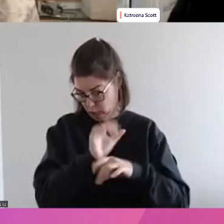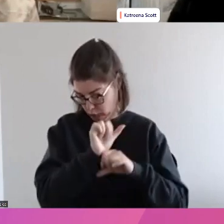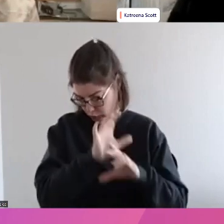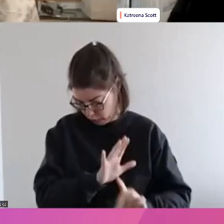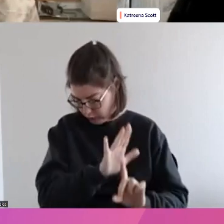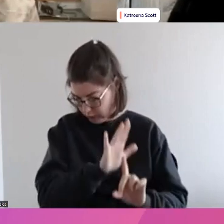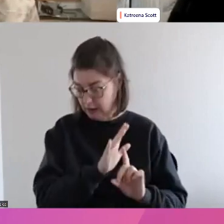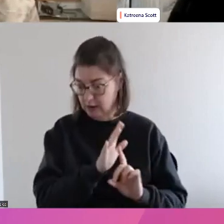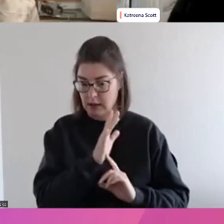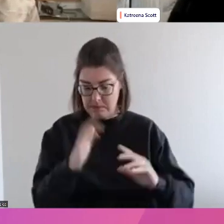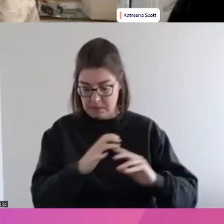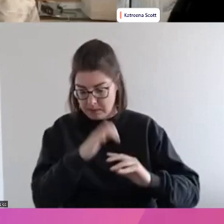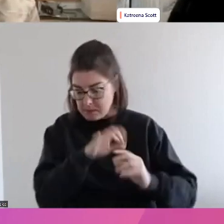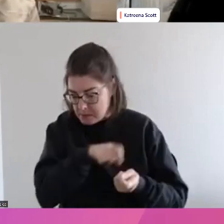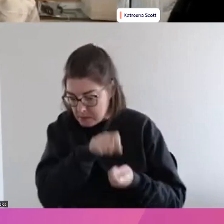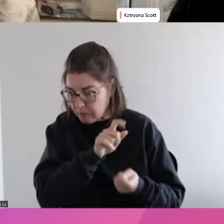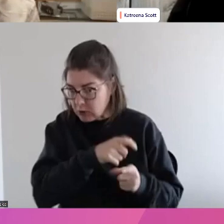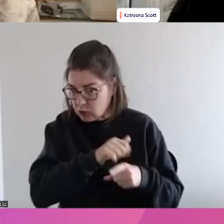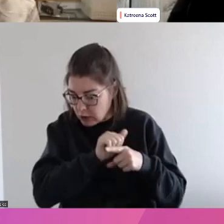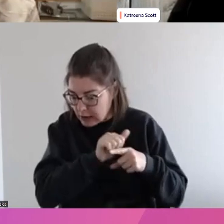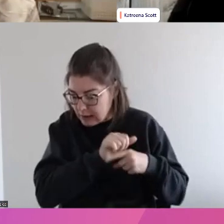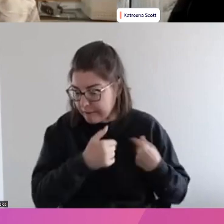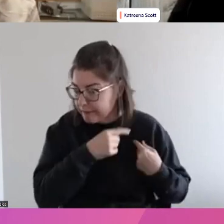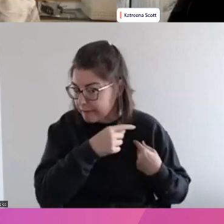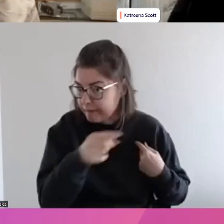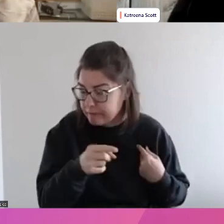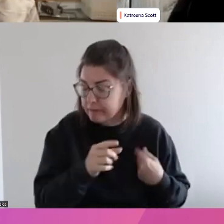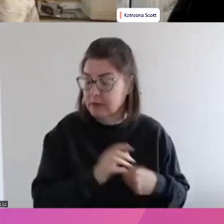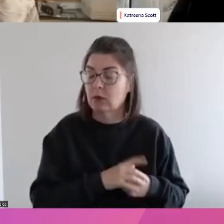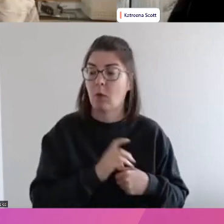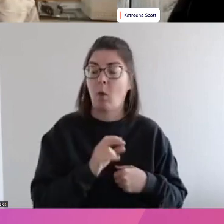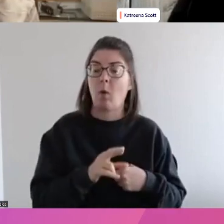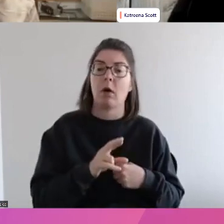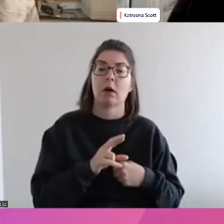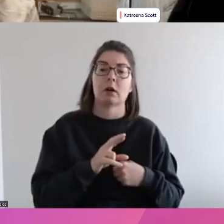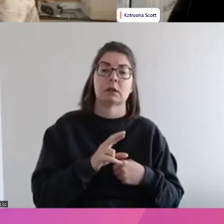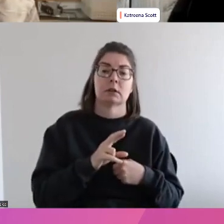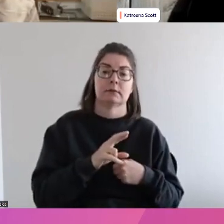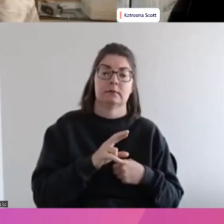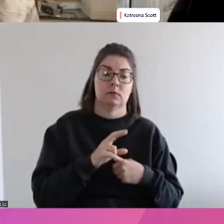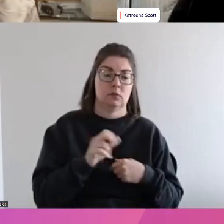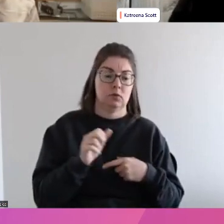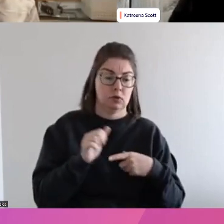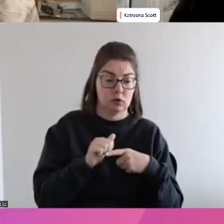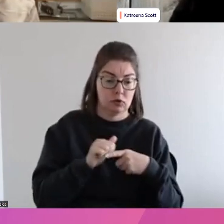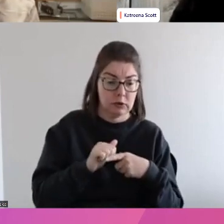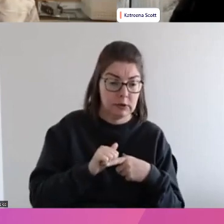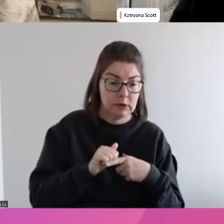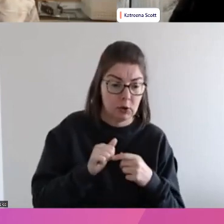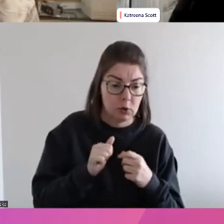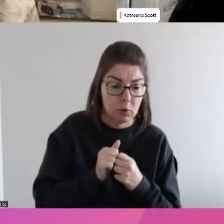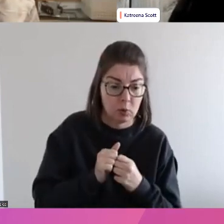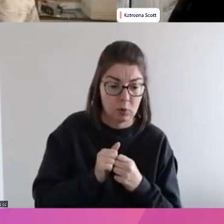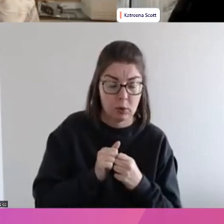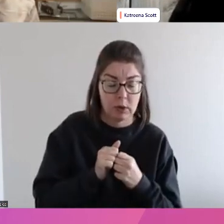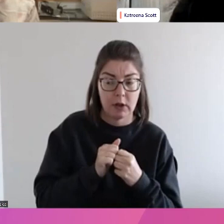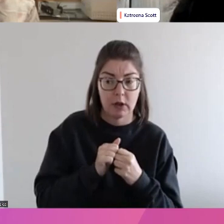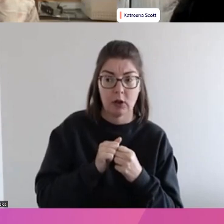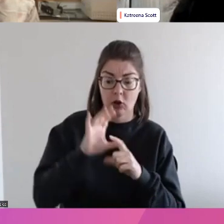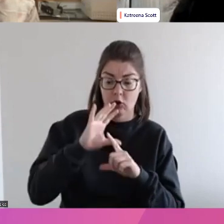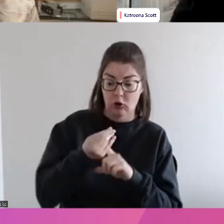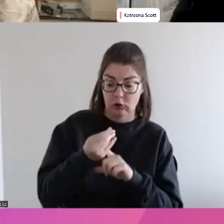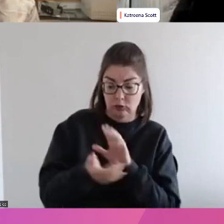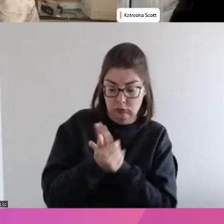praticiens en counseling, les praticiennes en counseling, s'ils avaient des formations spéciales en matière